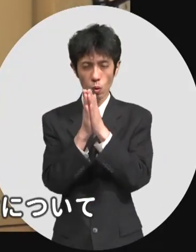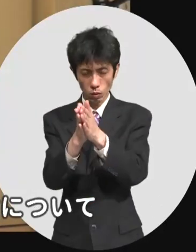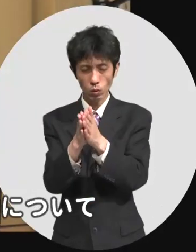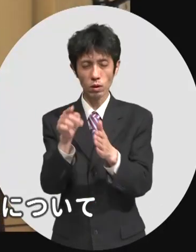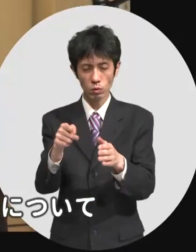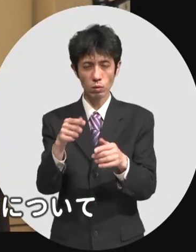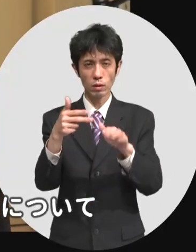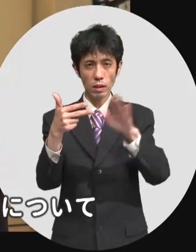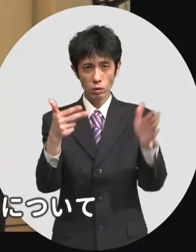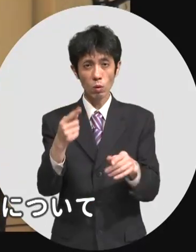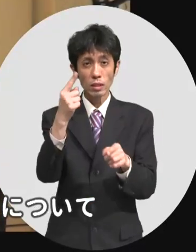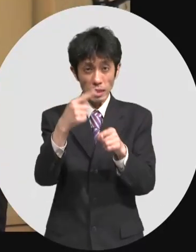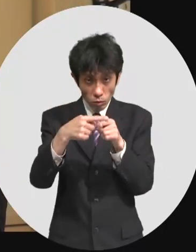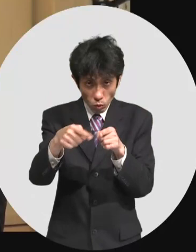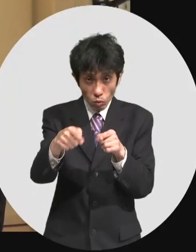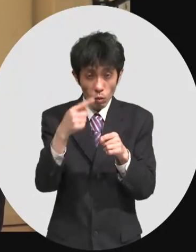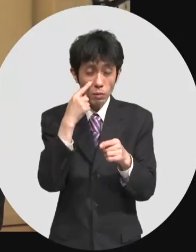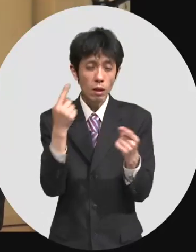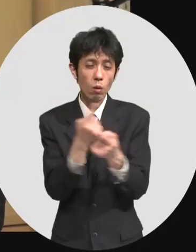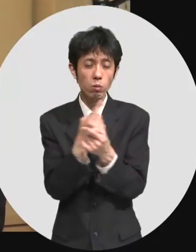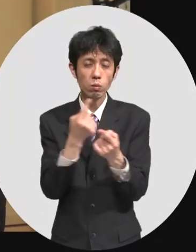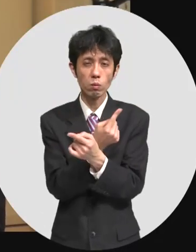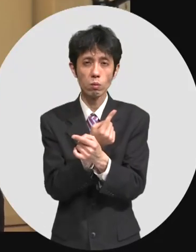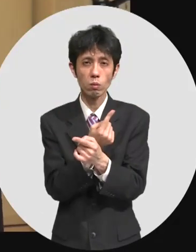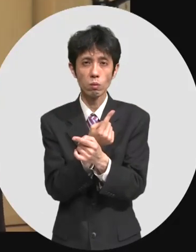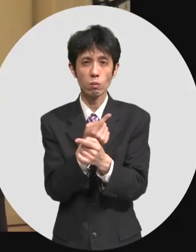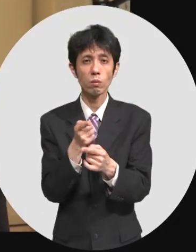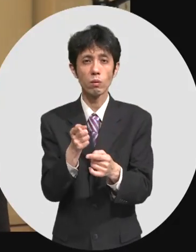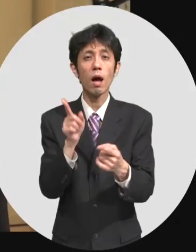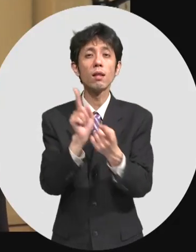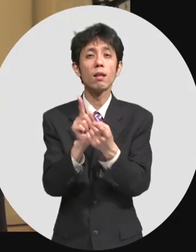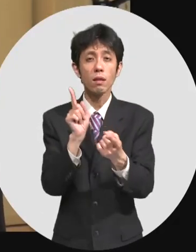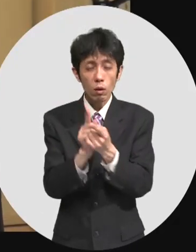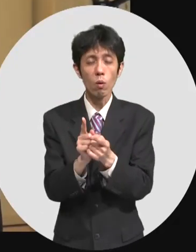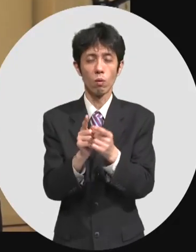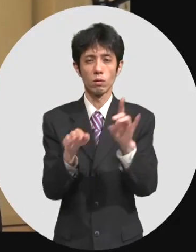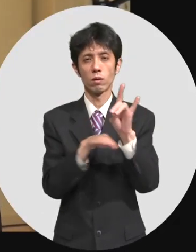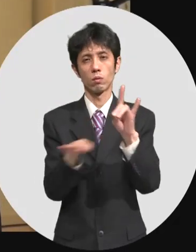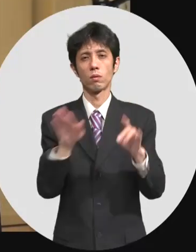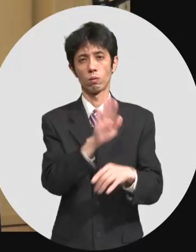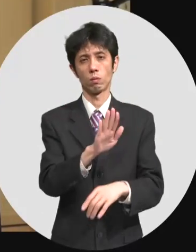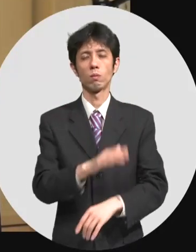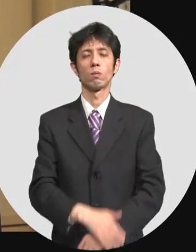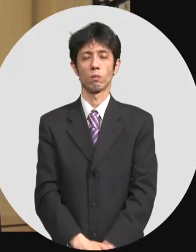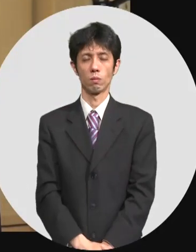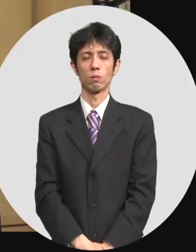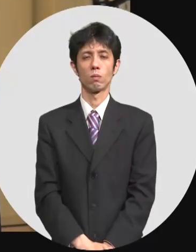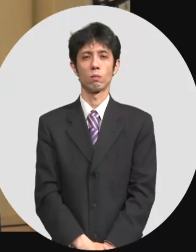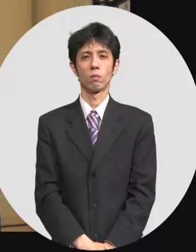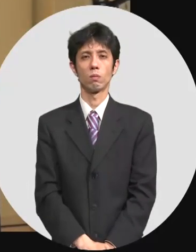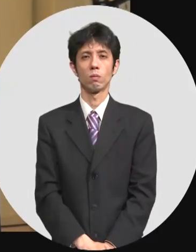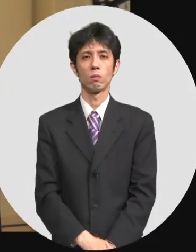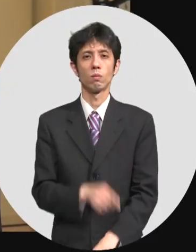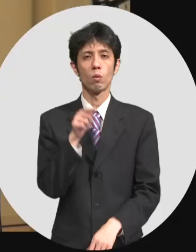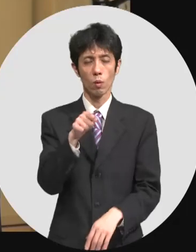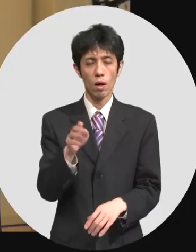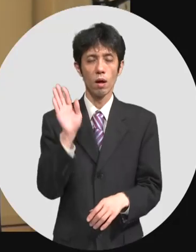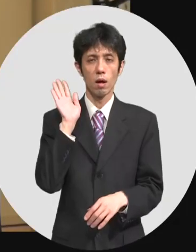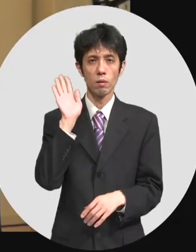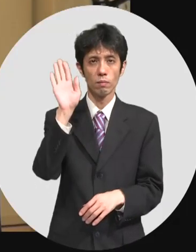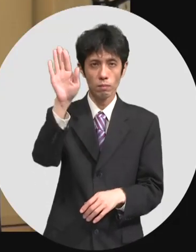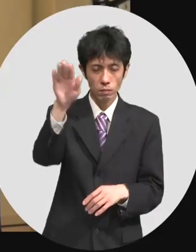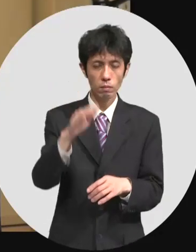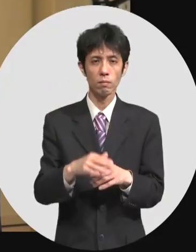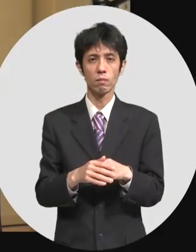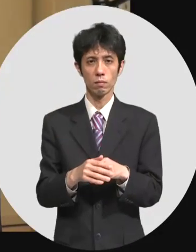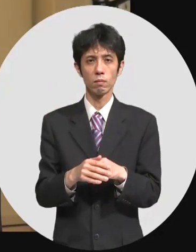請している施設について、その一部を見直すにあたっての緩和の判断基準ということで、これいずれさ